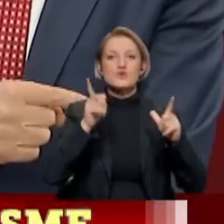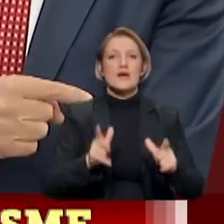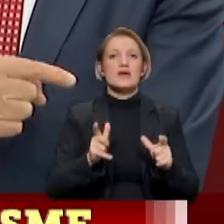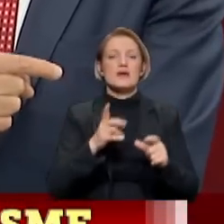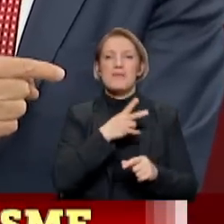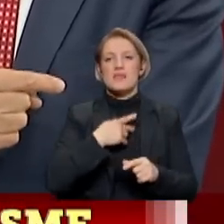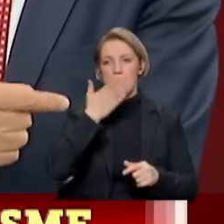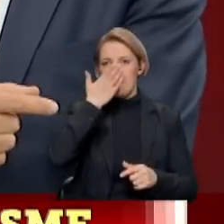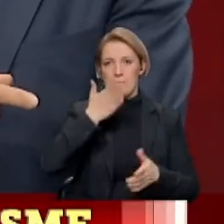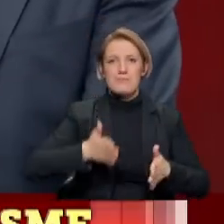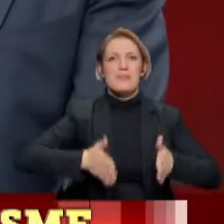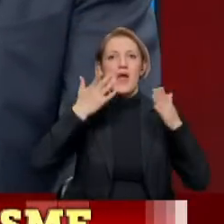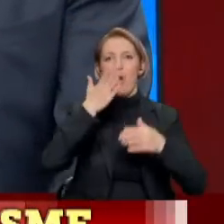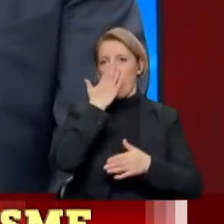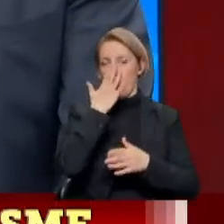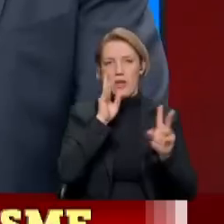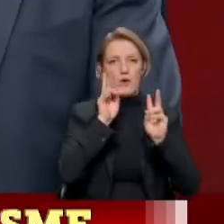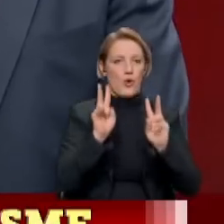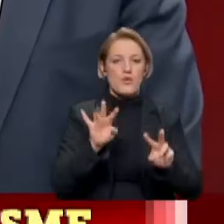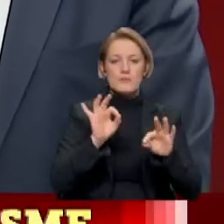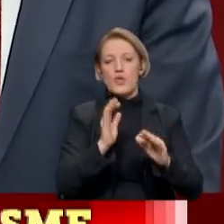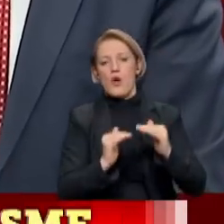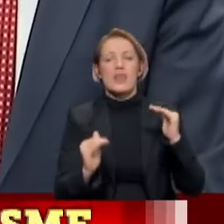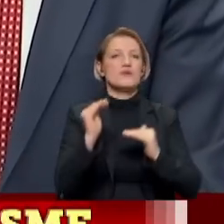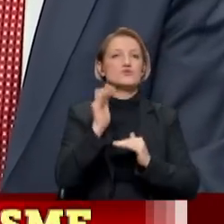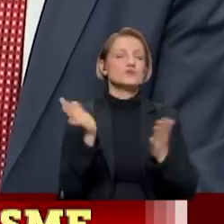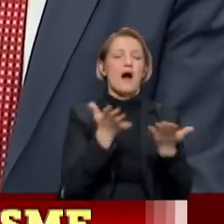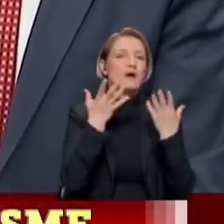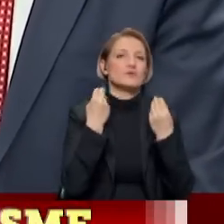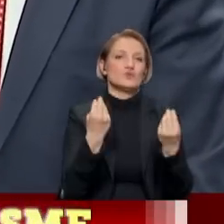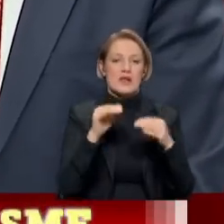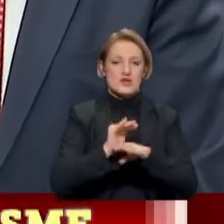asıl bugün herhalde olağanüstü bir güzelliği akşam yaşayacağız.